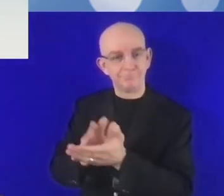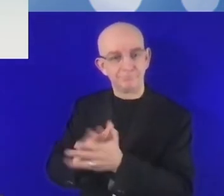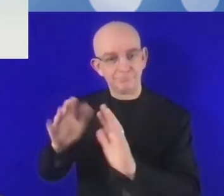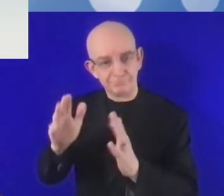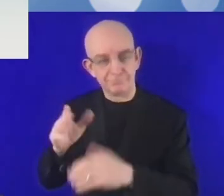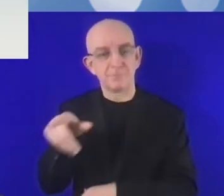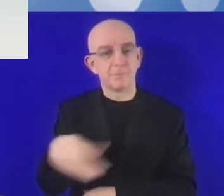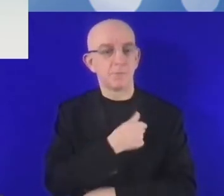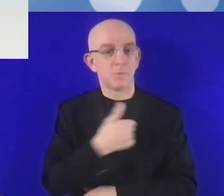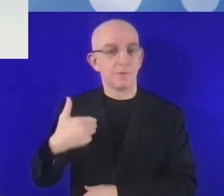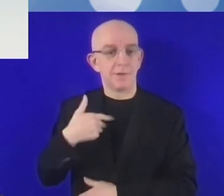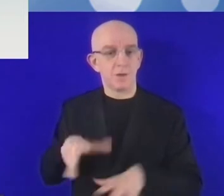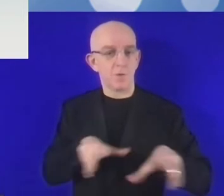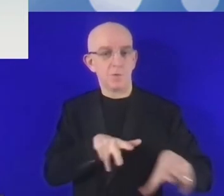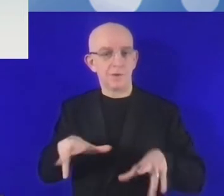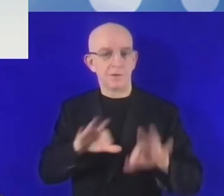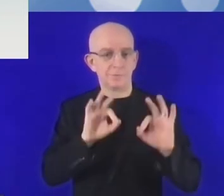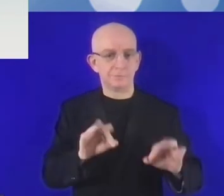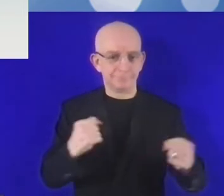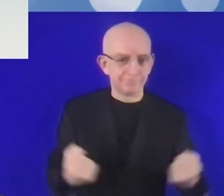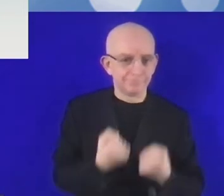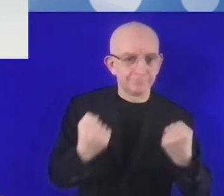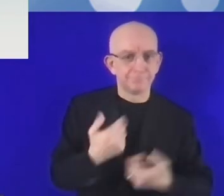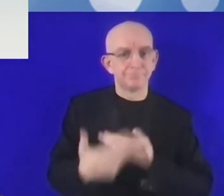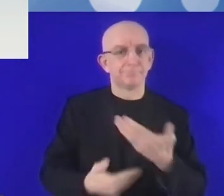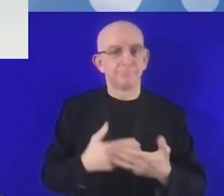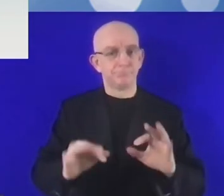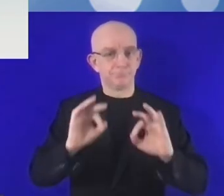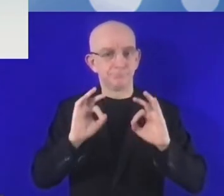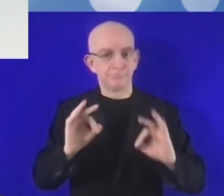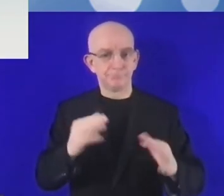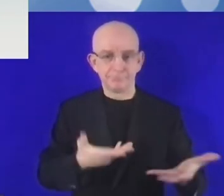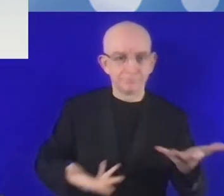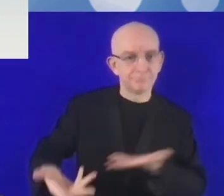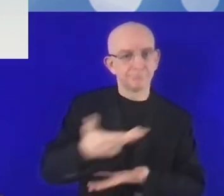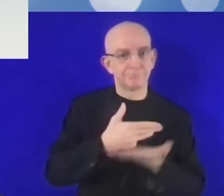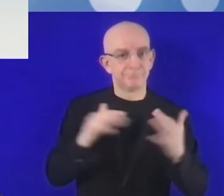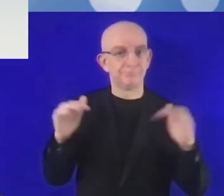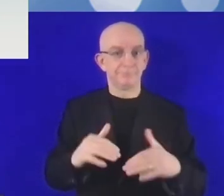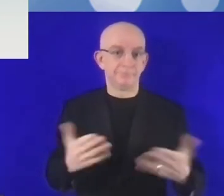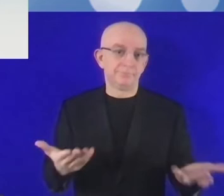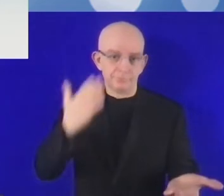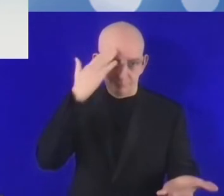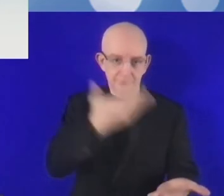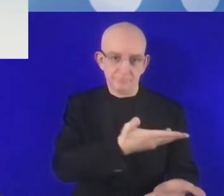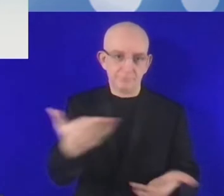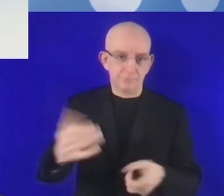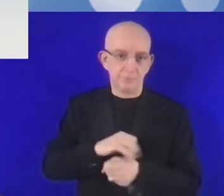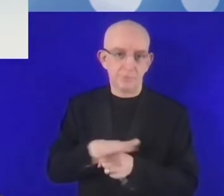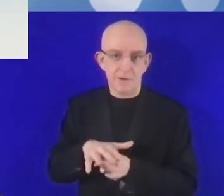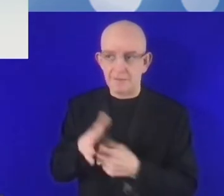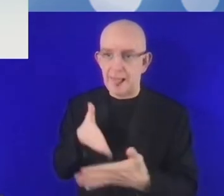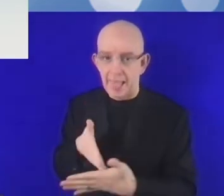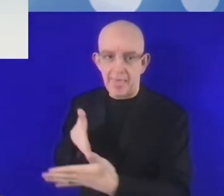cette cérémonie d'ouverture de l'IGF 2021. Je voudrais notamment remercier les organisateurs, les hôtes polonais de